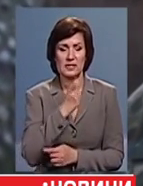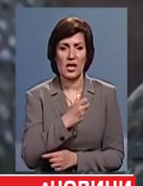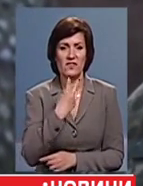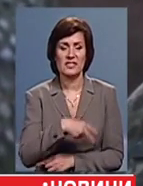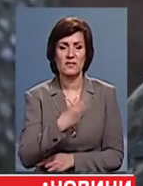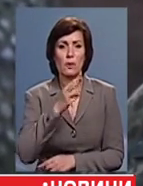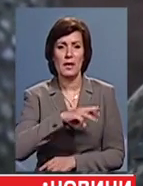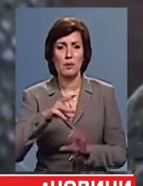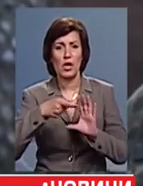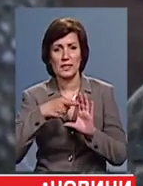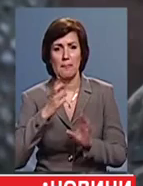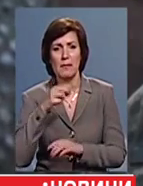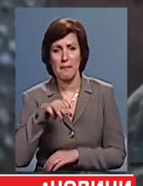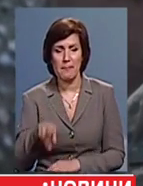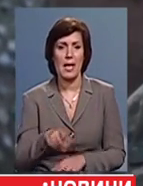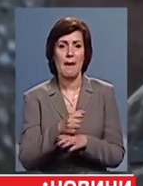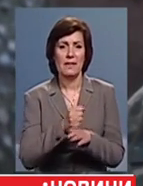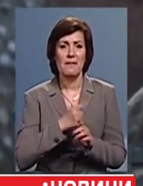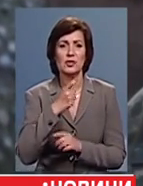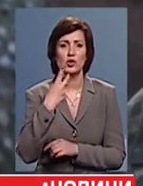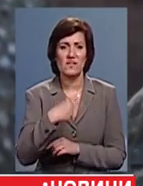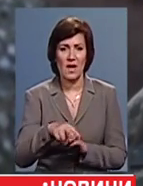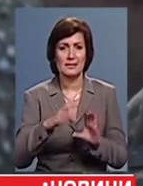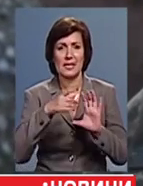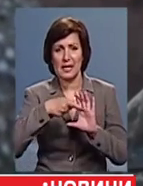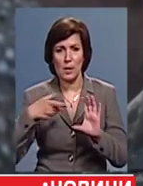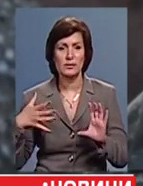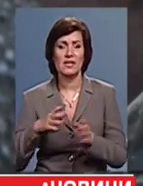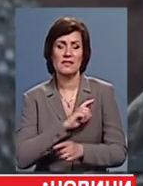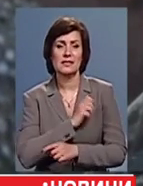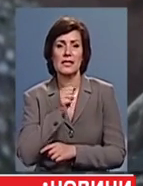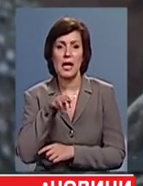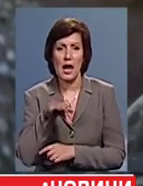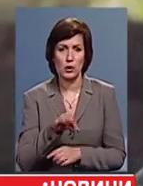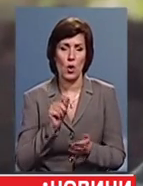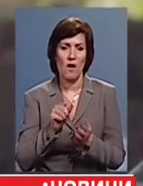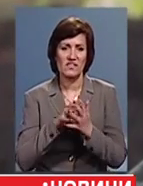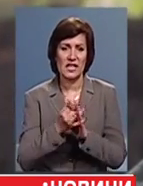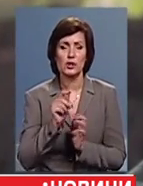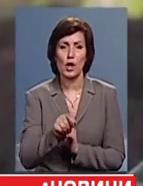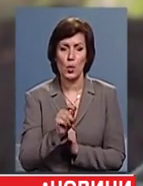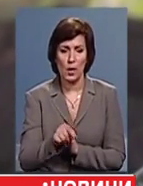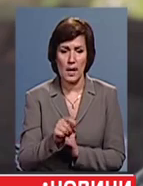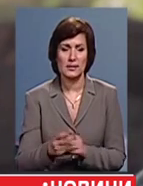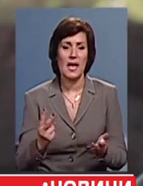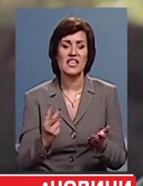122-мм артилерії, БМП, мінометів 120-го калібру обстрілював сили АТО у селищі Луганське. Також двічі